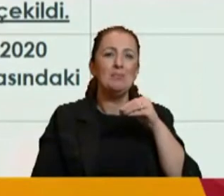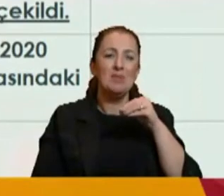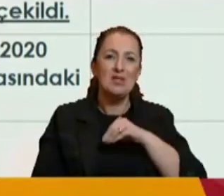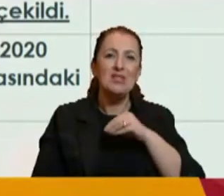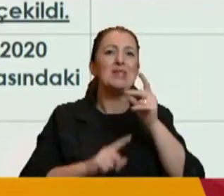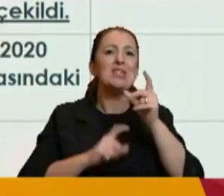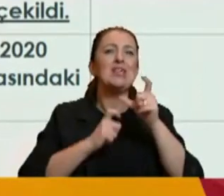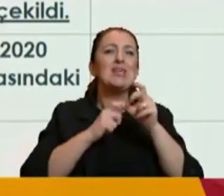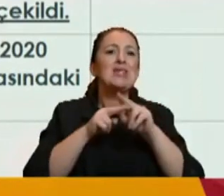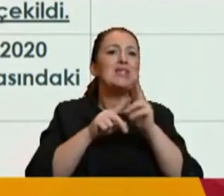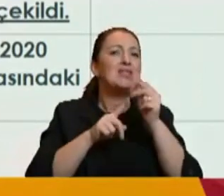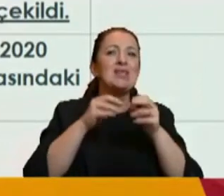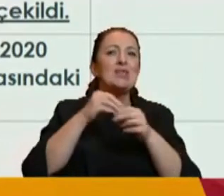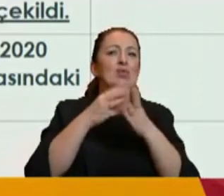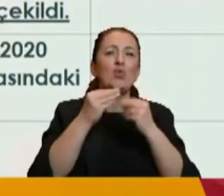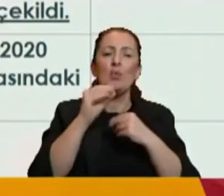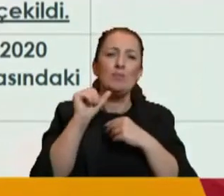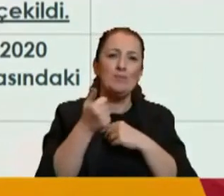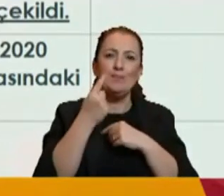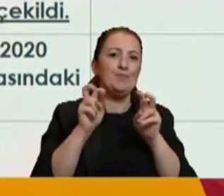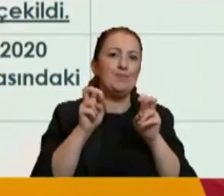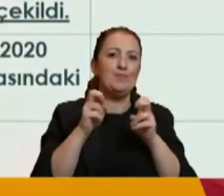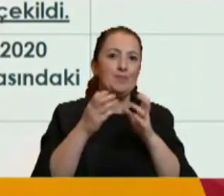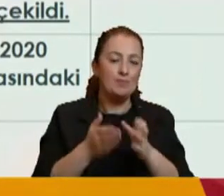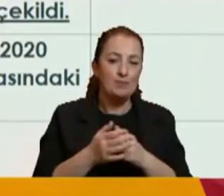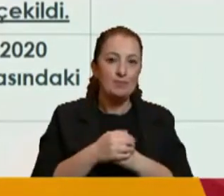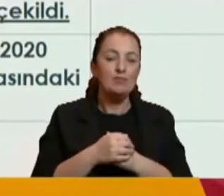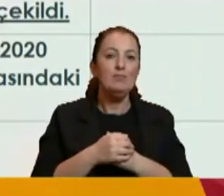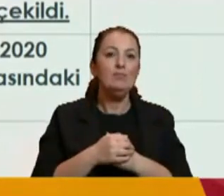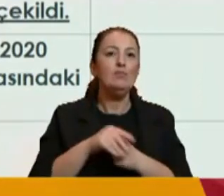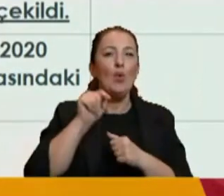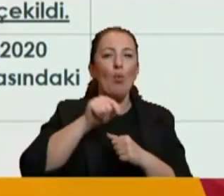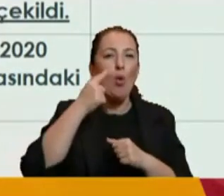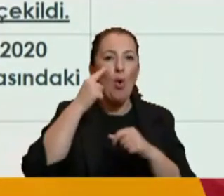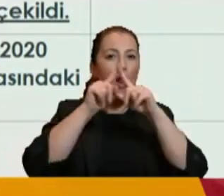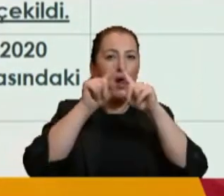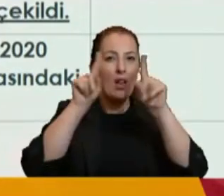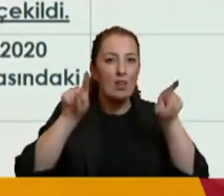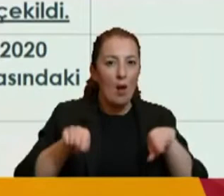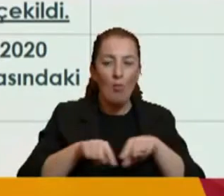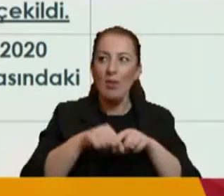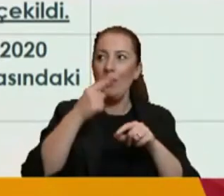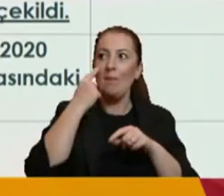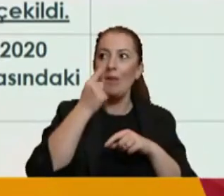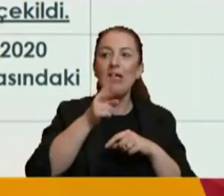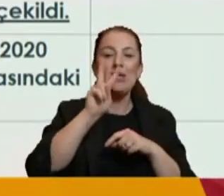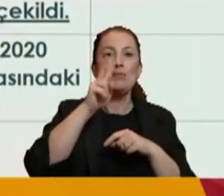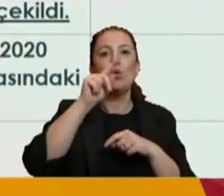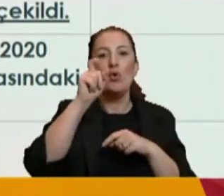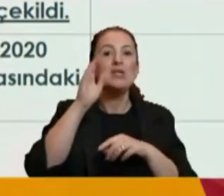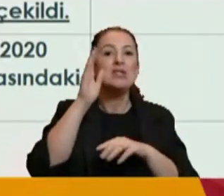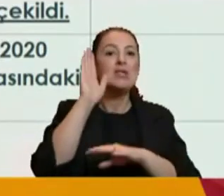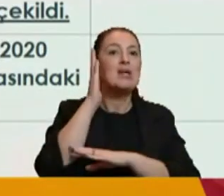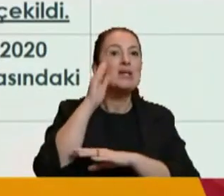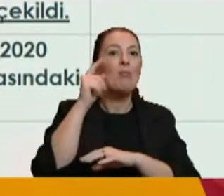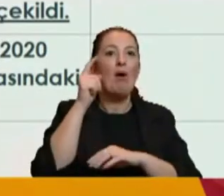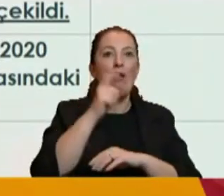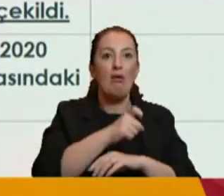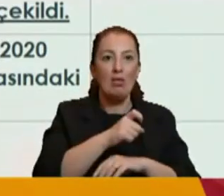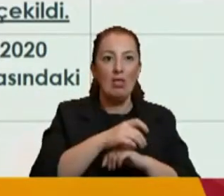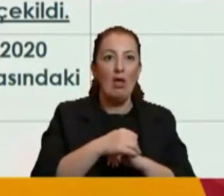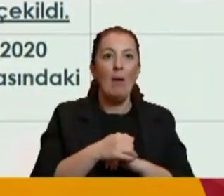eski için çok önemli bir konu şimdi bu tabloda bakın 2019 Kasım ayında